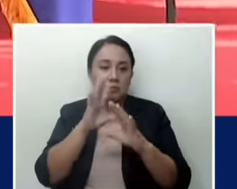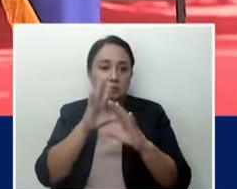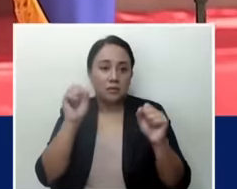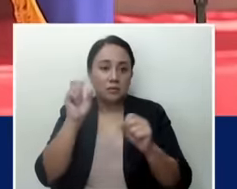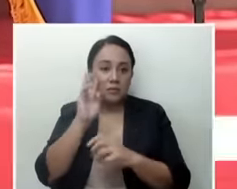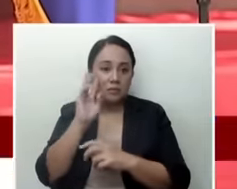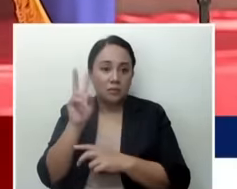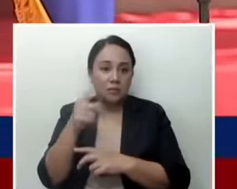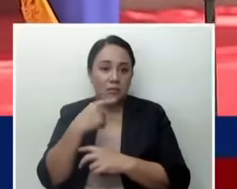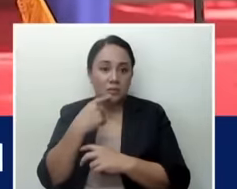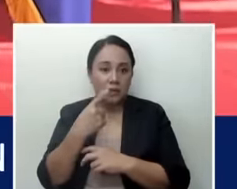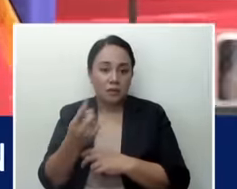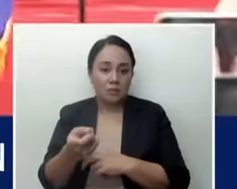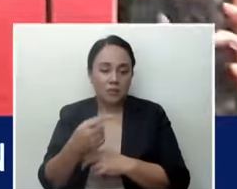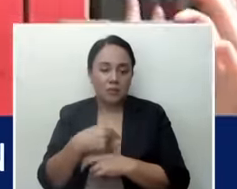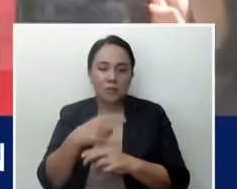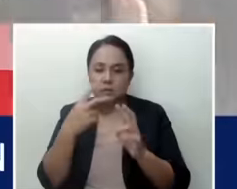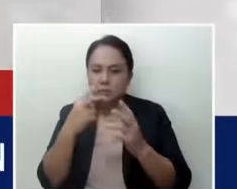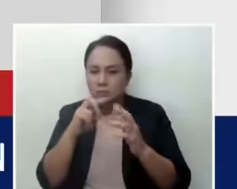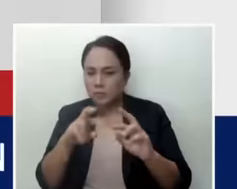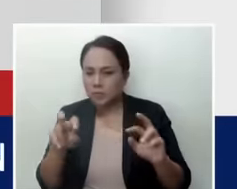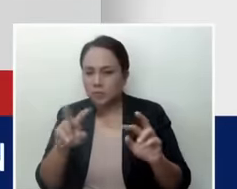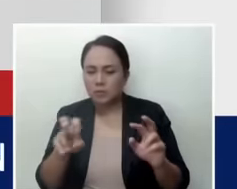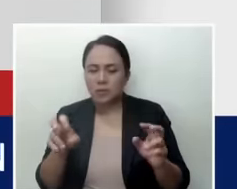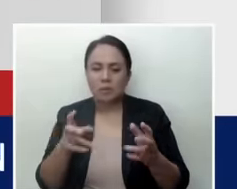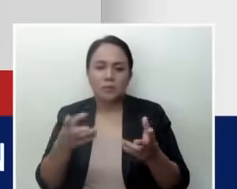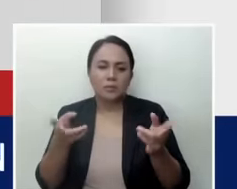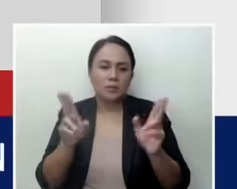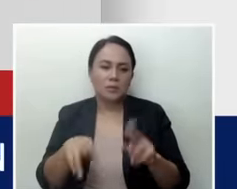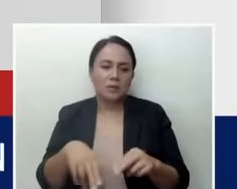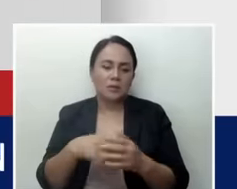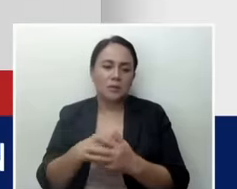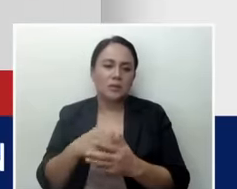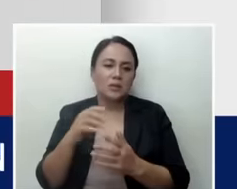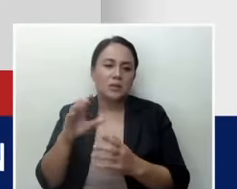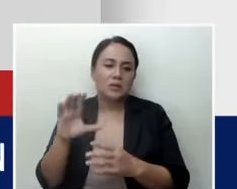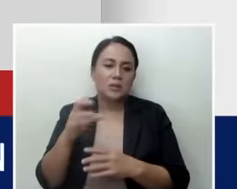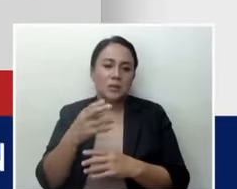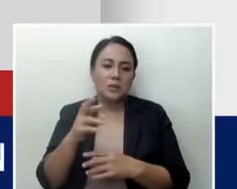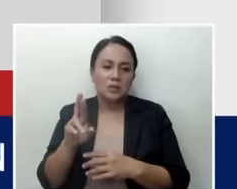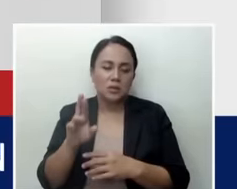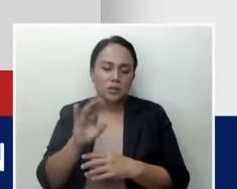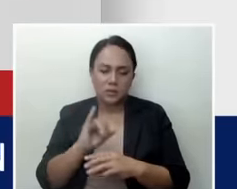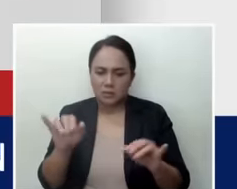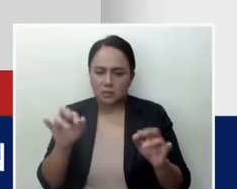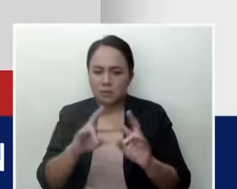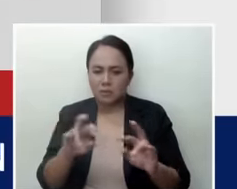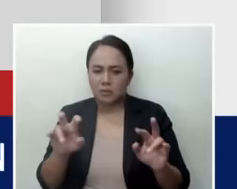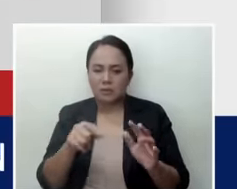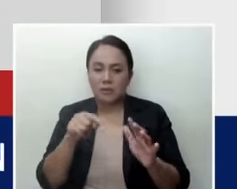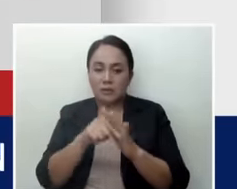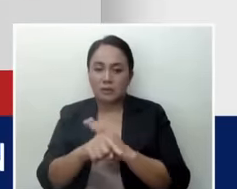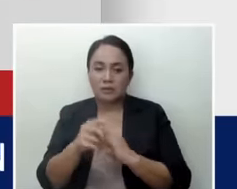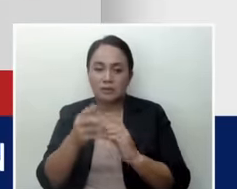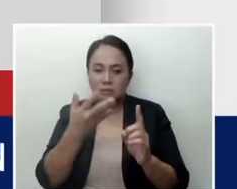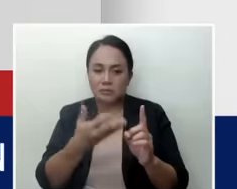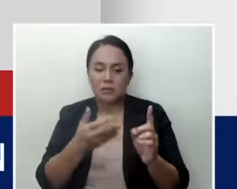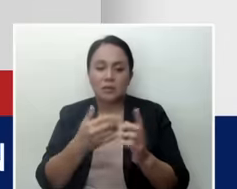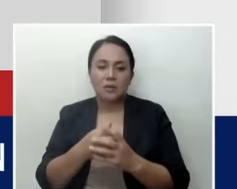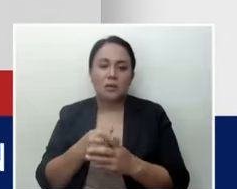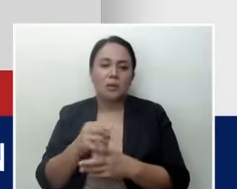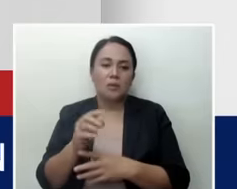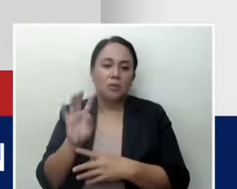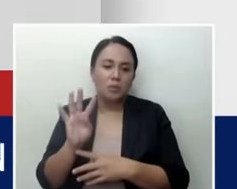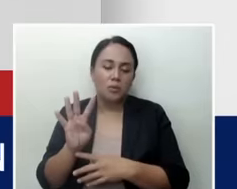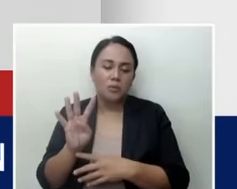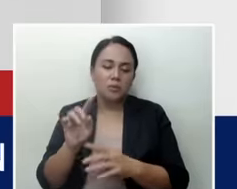Ferdinand Marcos Jr. na imbestigahan ang krimen. Iniimbestigahan din ng Commission on Human Rights ang pagpatay kay Humalon na ika-apat ng mamamahayag